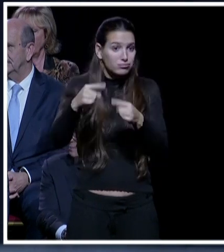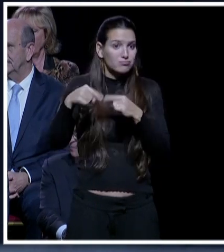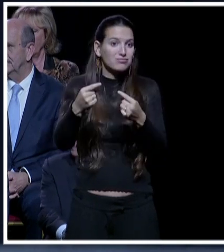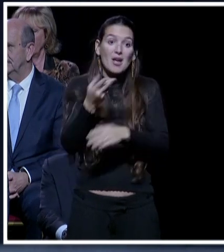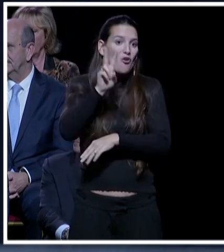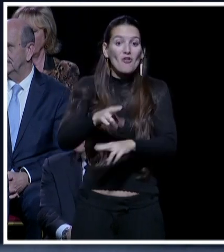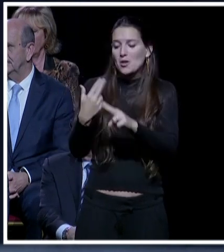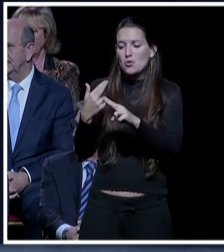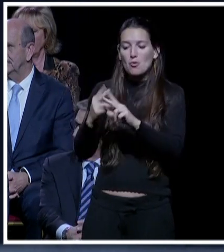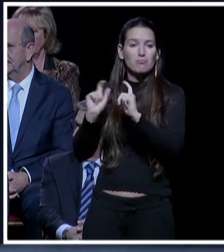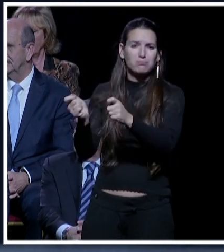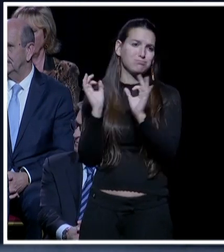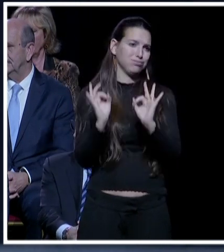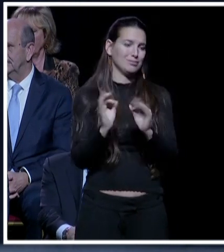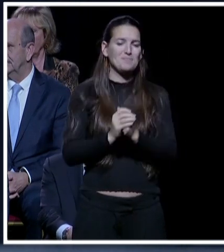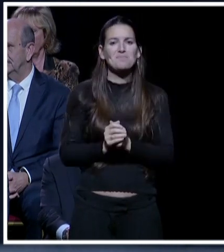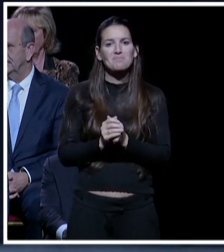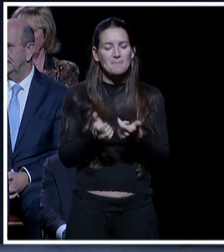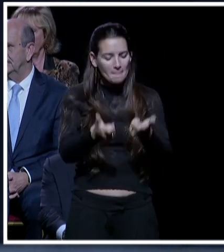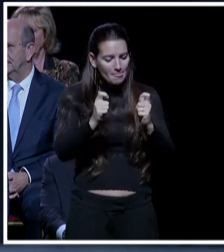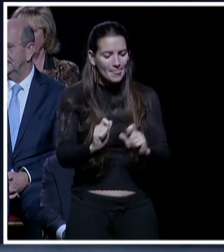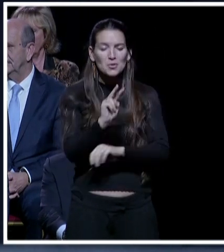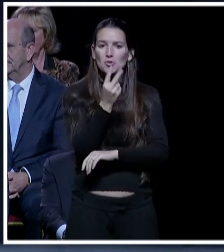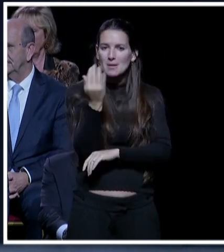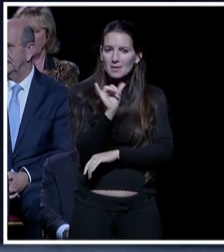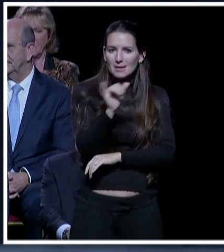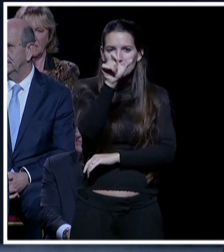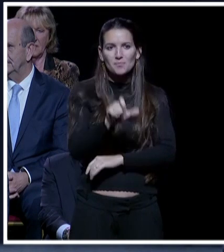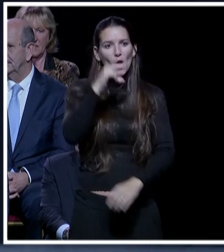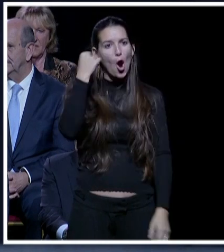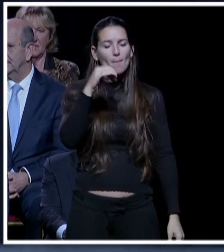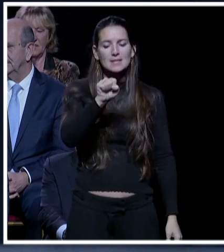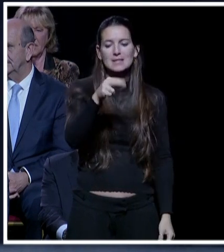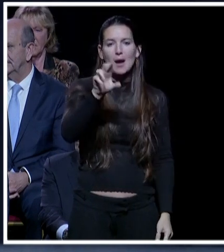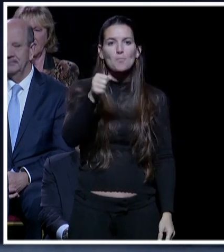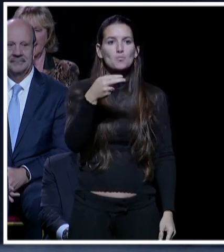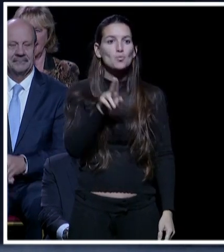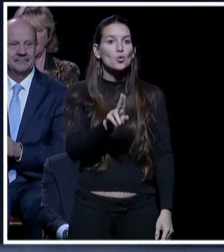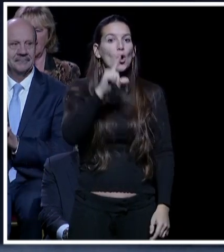Sud. Ensuite, un violoniste exceptionnel, Nicolas Samu, vous l'avez vu.